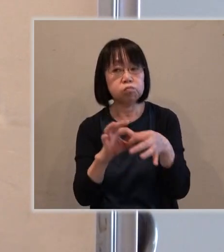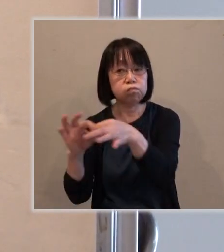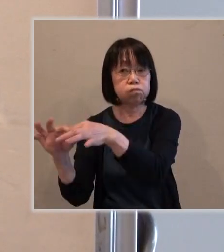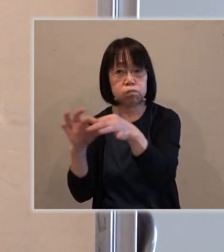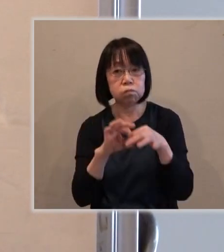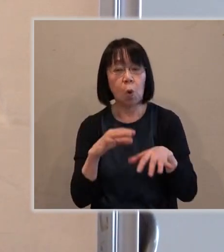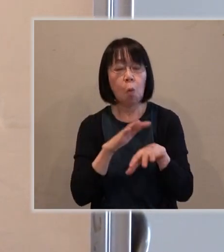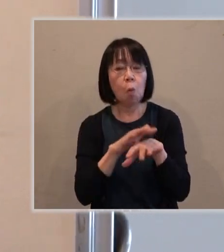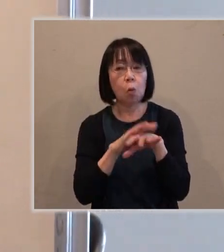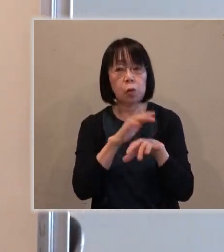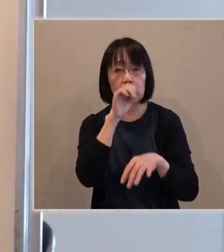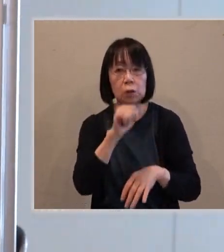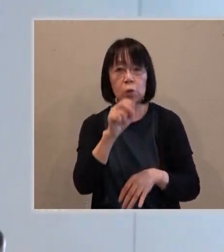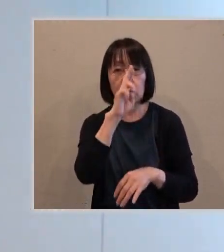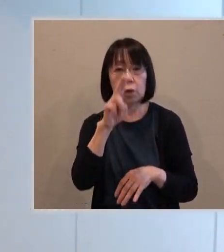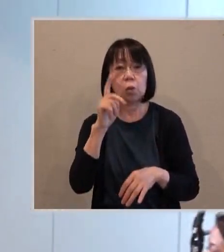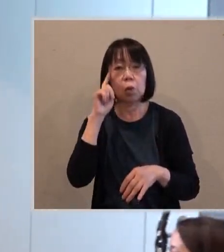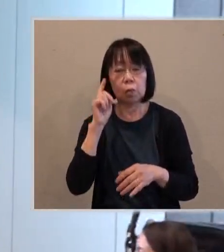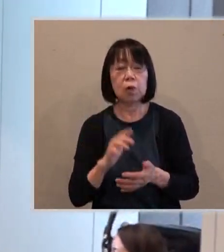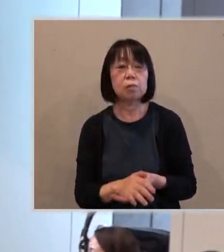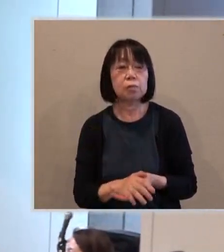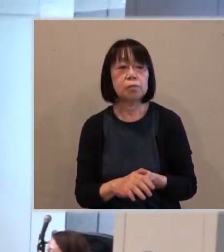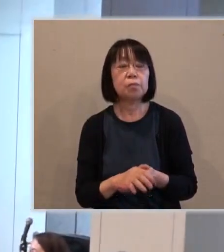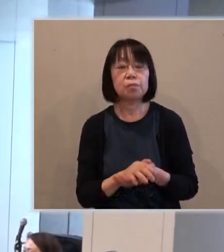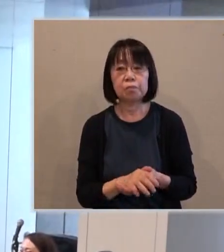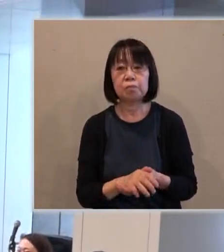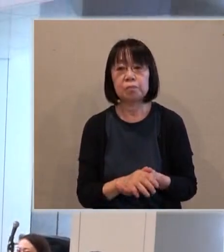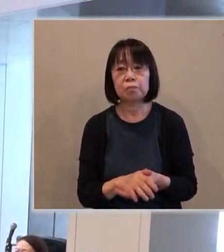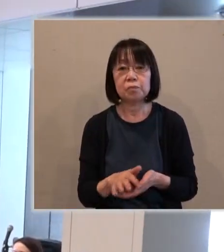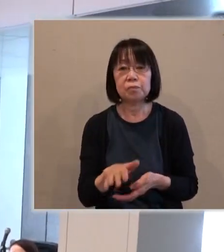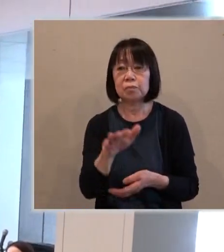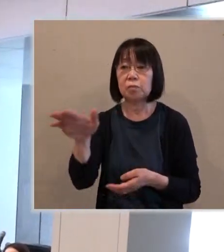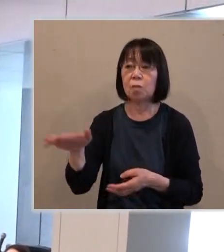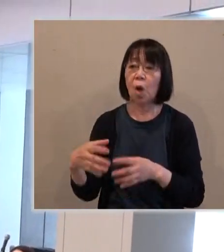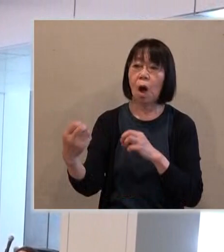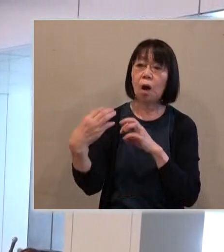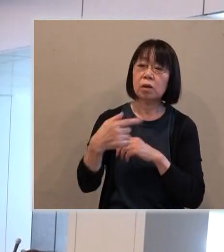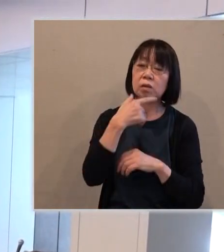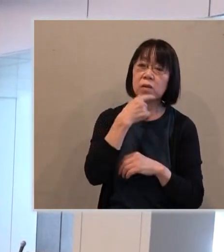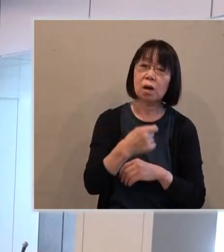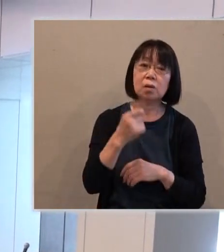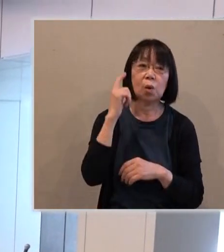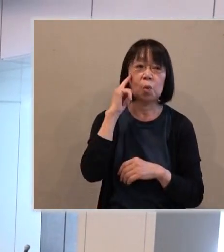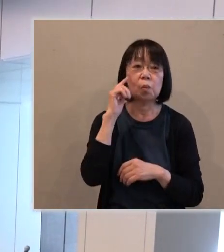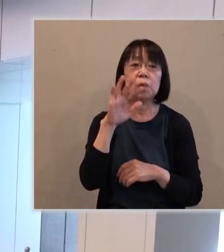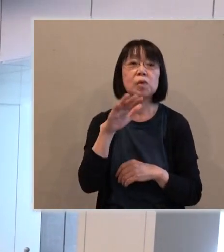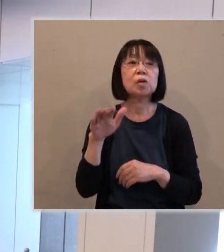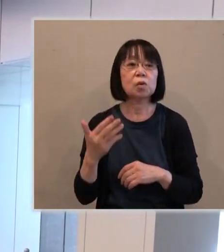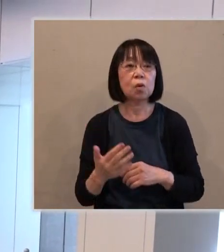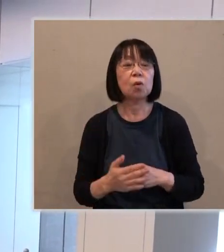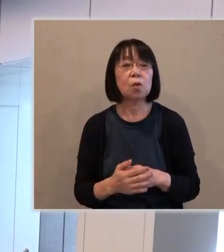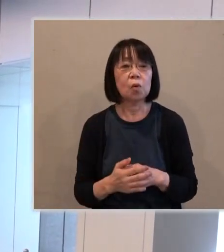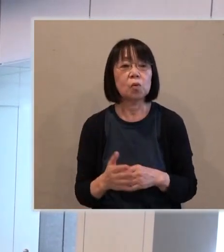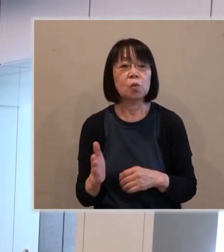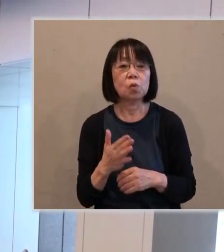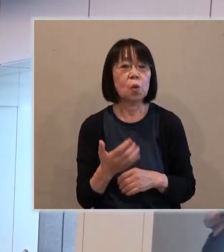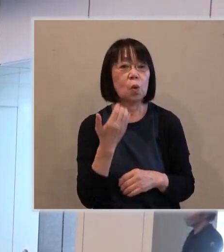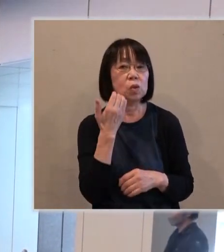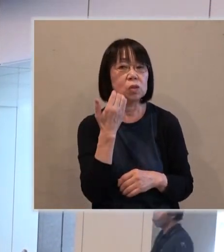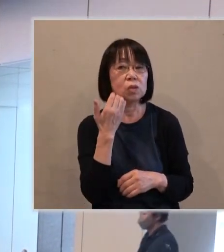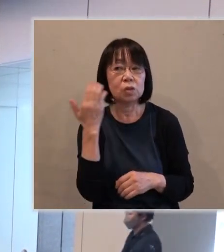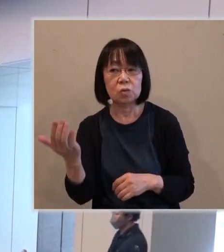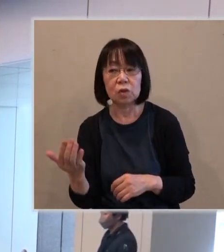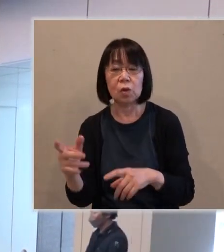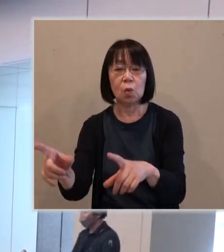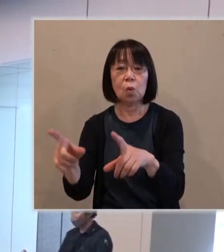。もうそろそろ、皆さんもいろいろと話したい方がいらっしゃるかもしれないなというふうに思うので、質疑応答の方に移っていきたいん